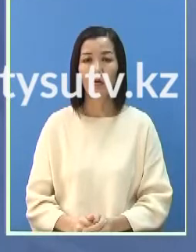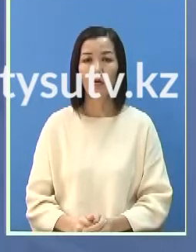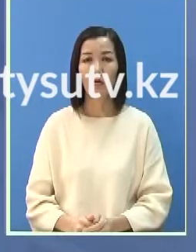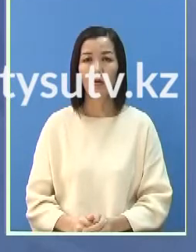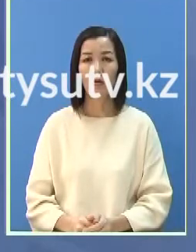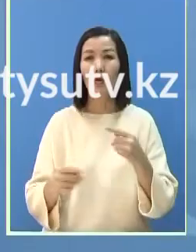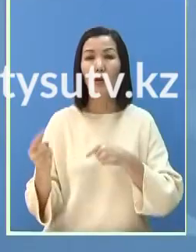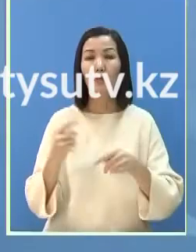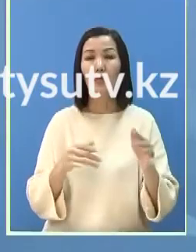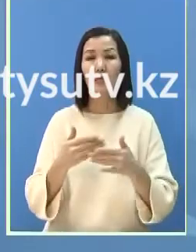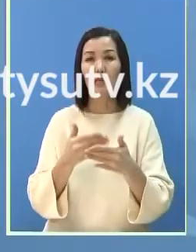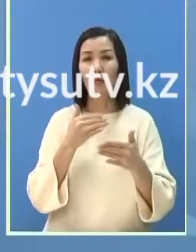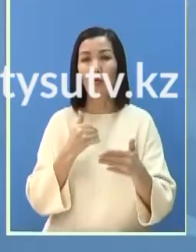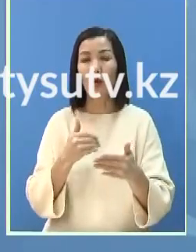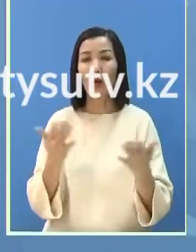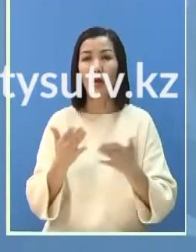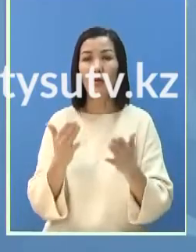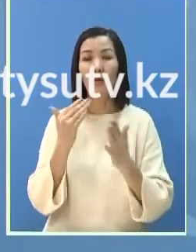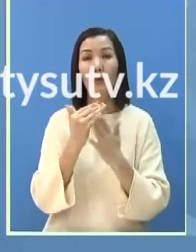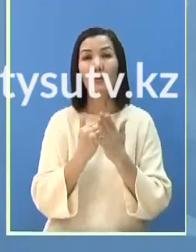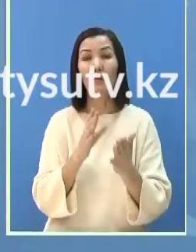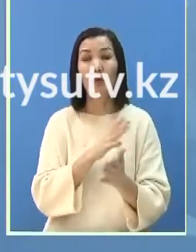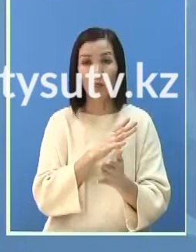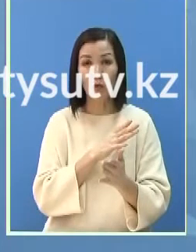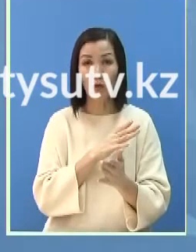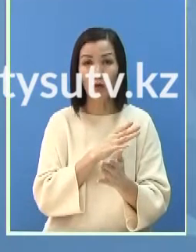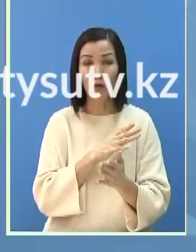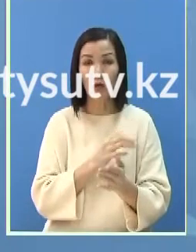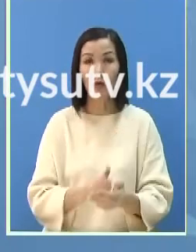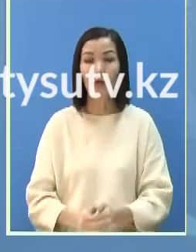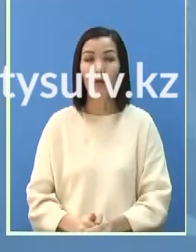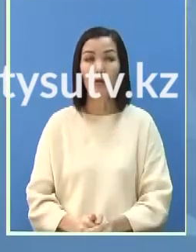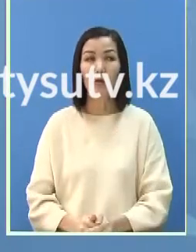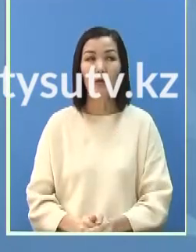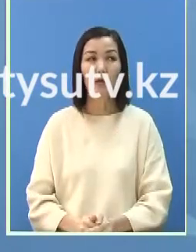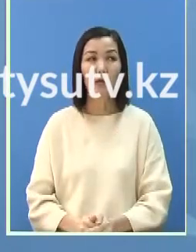бизнесті дамытудың бұған дейін қандай бағдарламалар болды? Енді